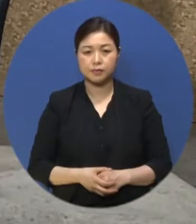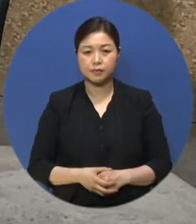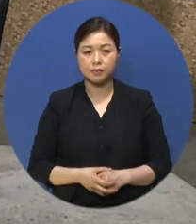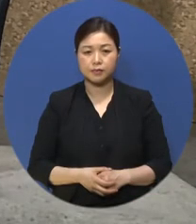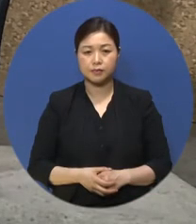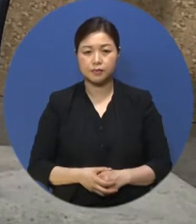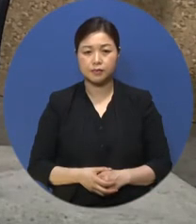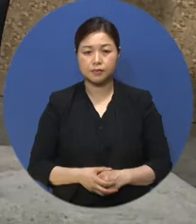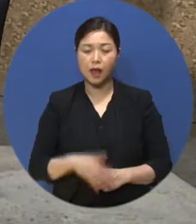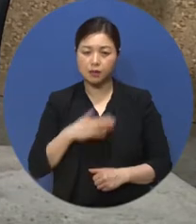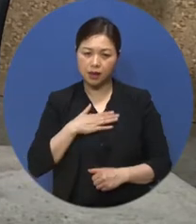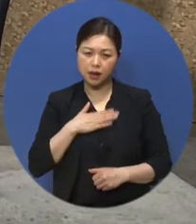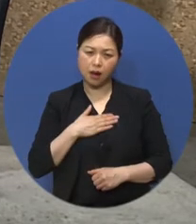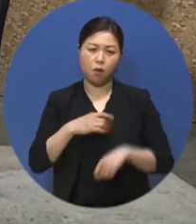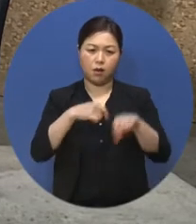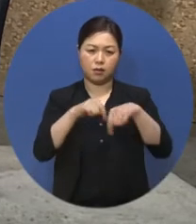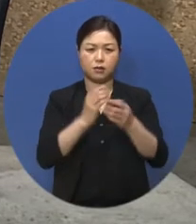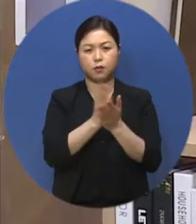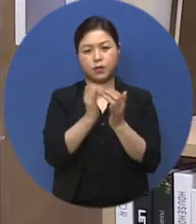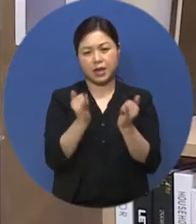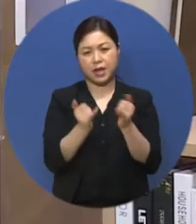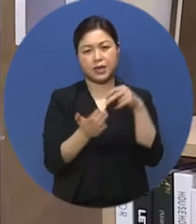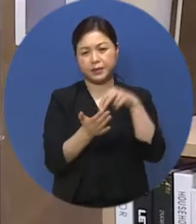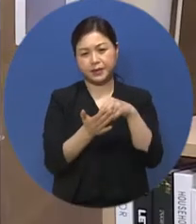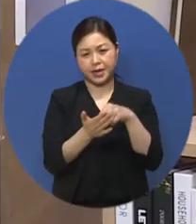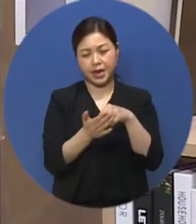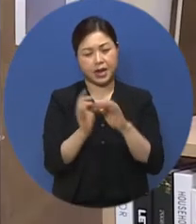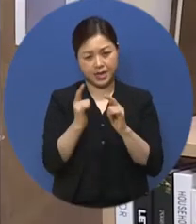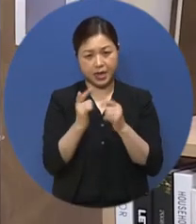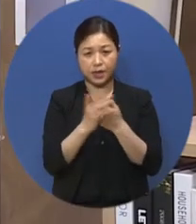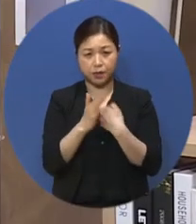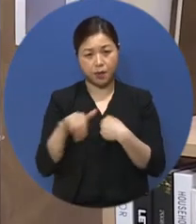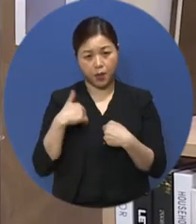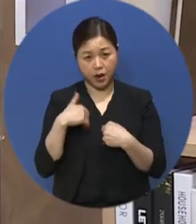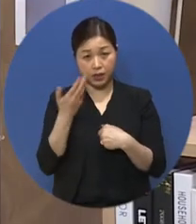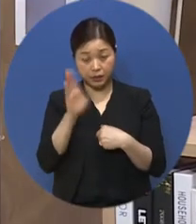제가 이제 이런 뭐 행정에 대해서 전문가가 아니라 잘 모르지만 이런